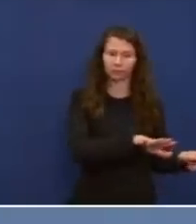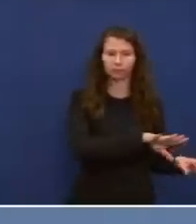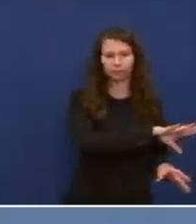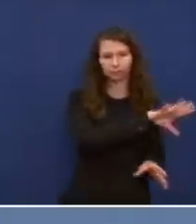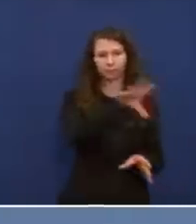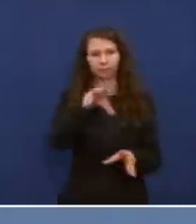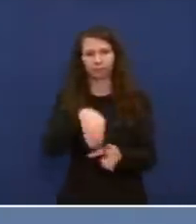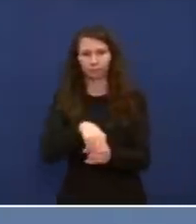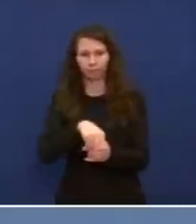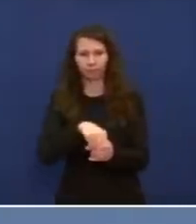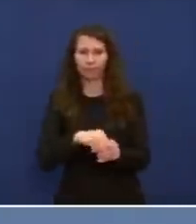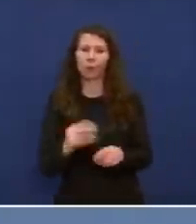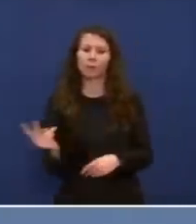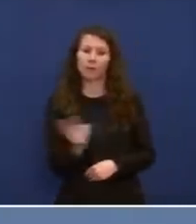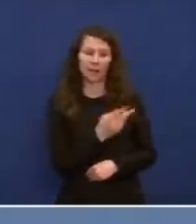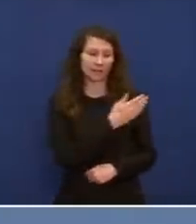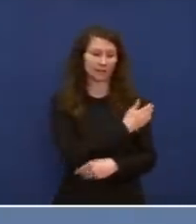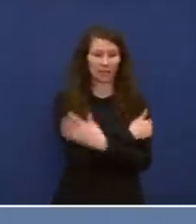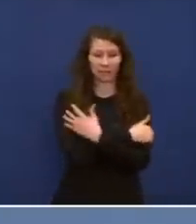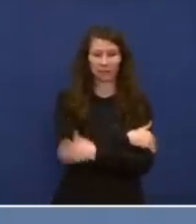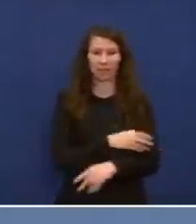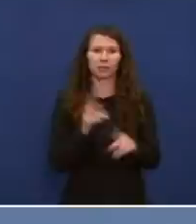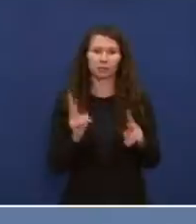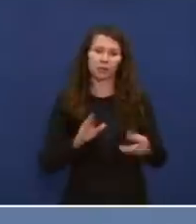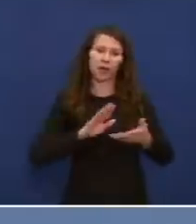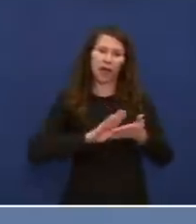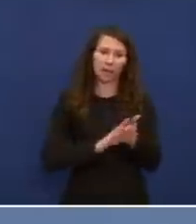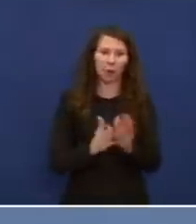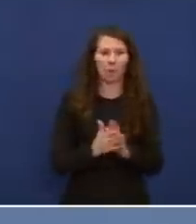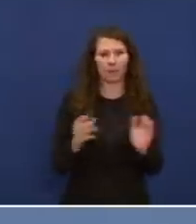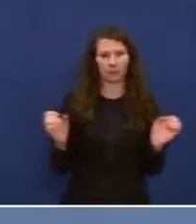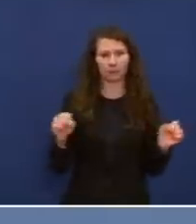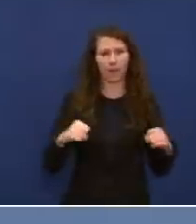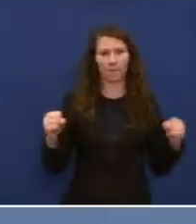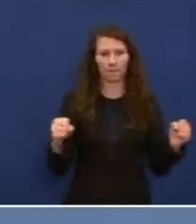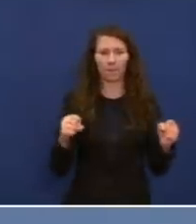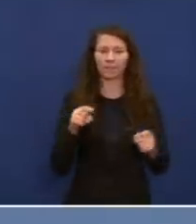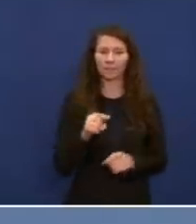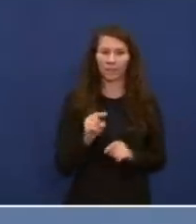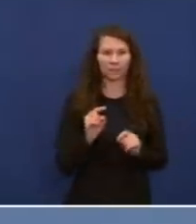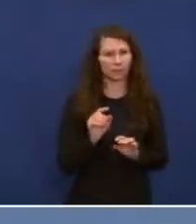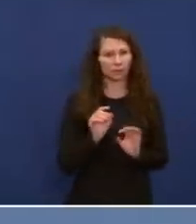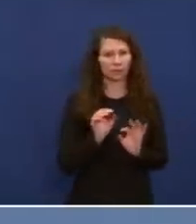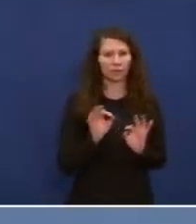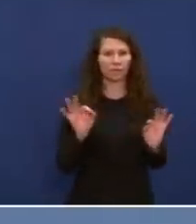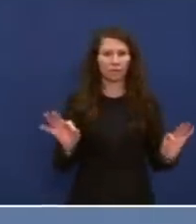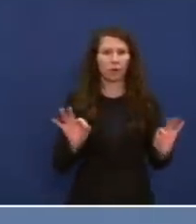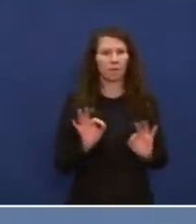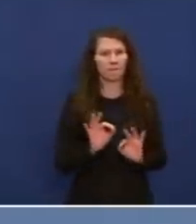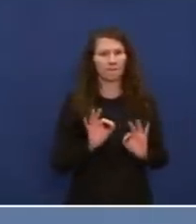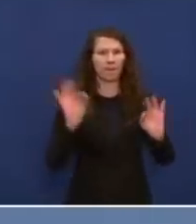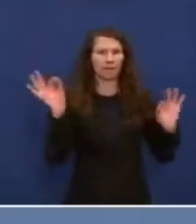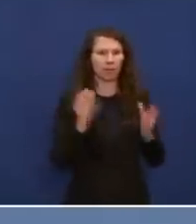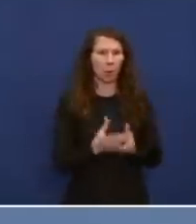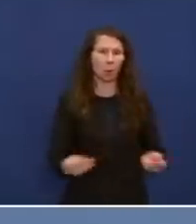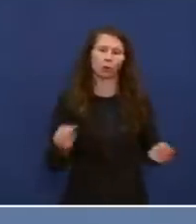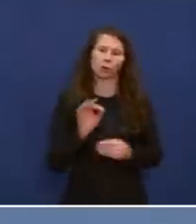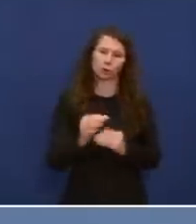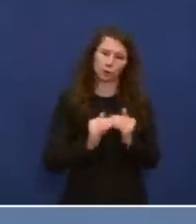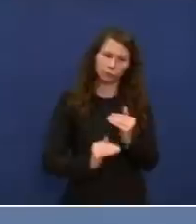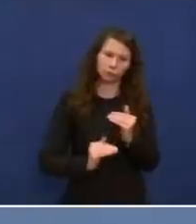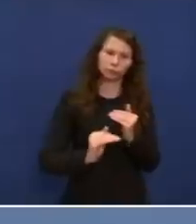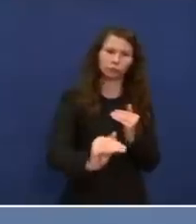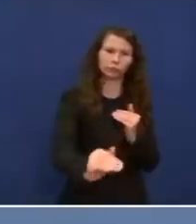zwischen beiden Seiten ein ausgehandeltes Abkommen gibt. Denn das ist für beide Seiten der Garant auf langfristige Stabilität und